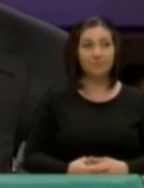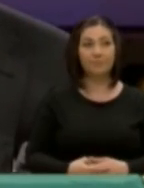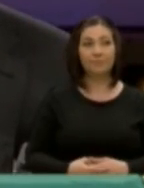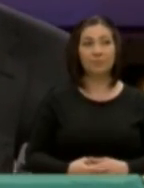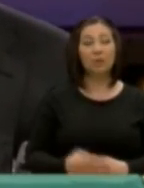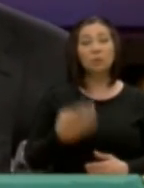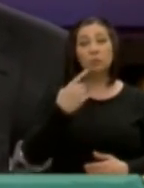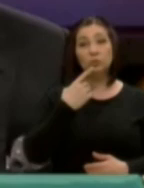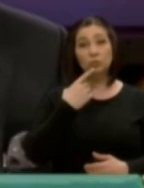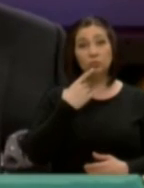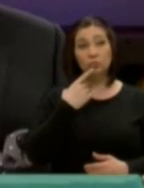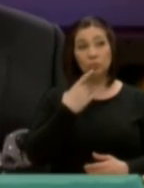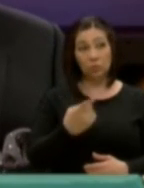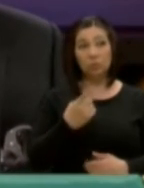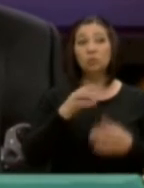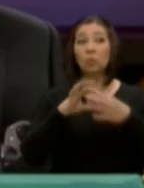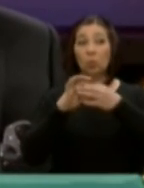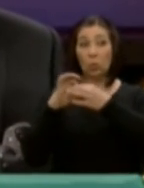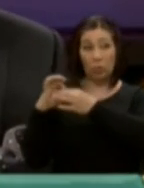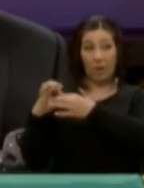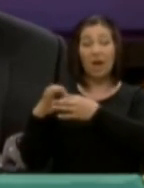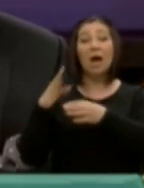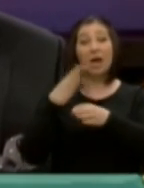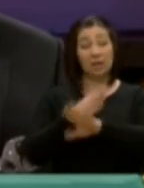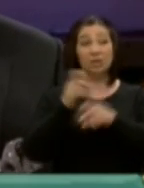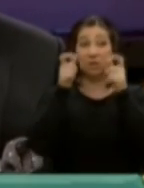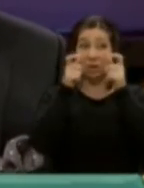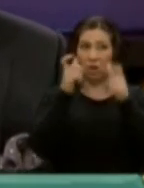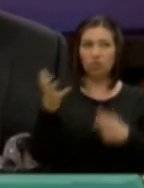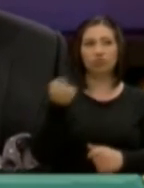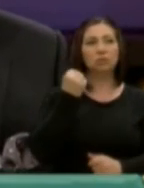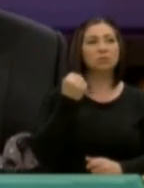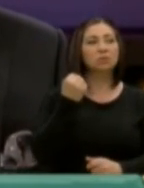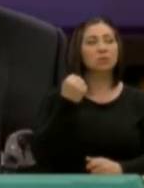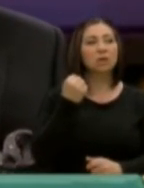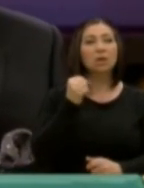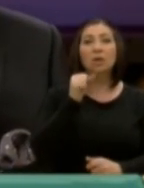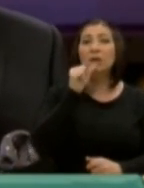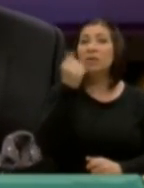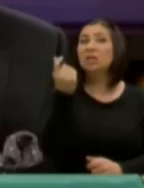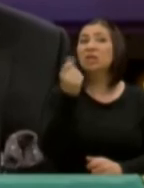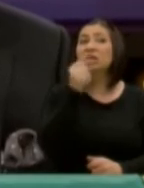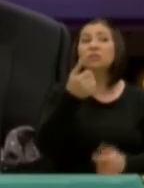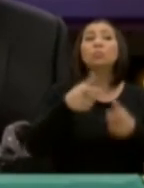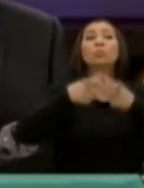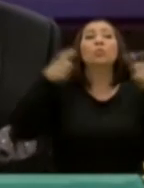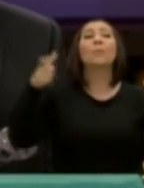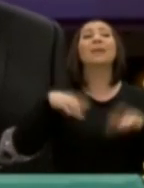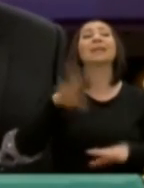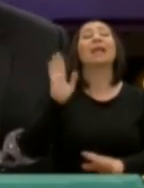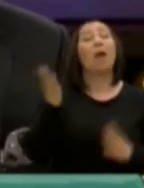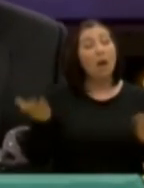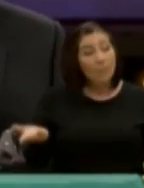Tabii ki söylediğiniz konular hakikaten çok dikkat çekici. Hiç büyümemek değil